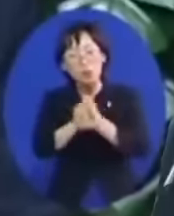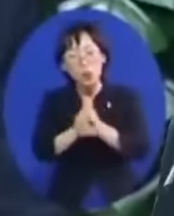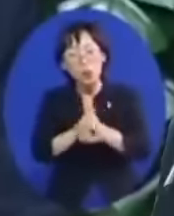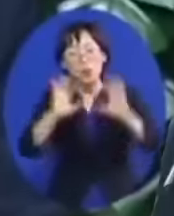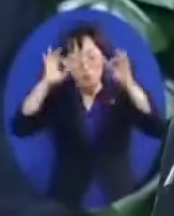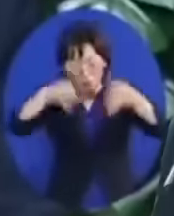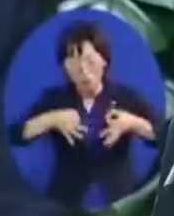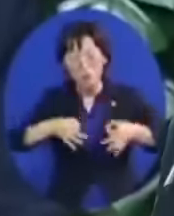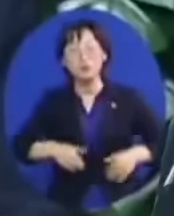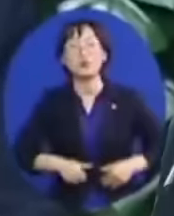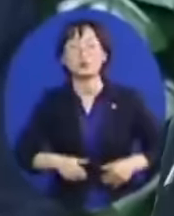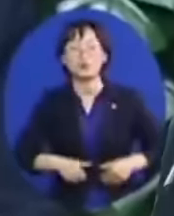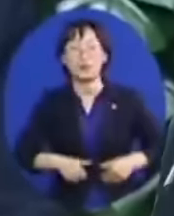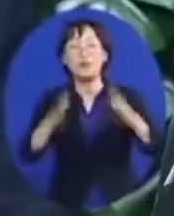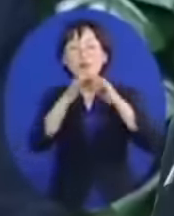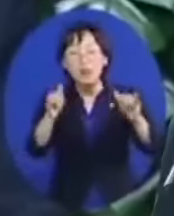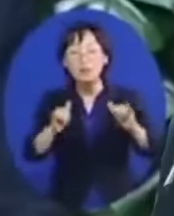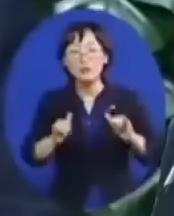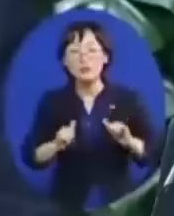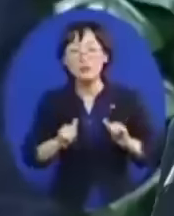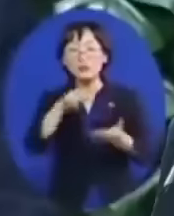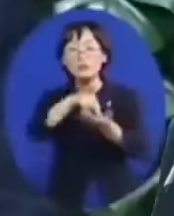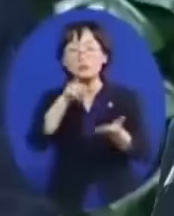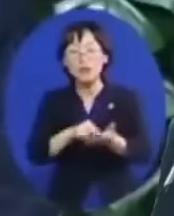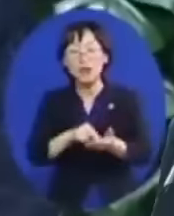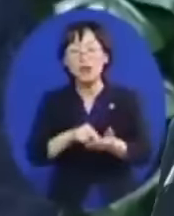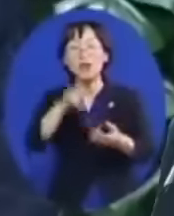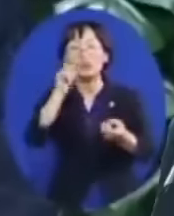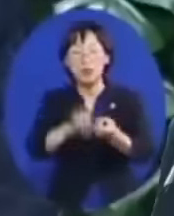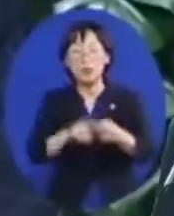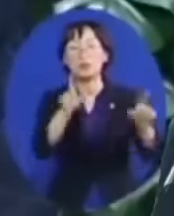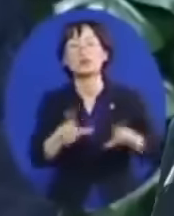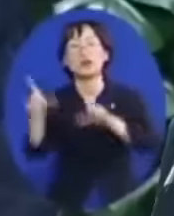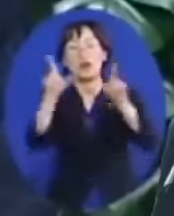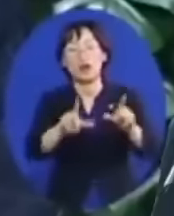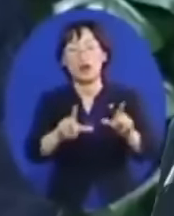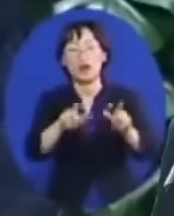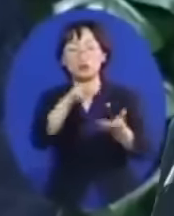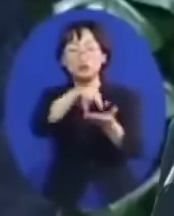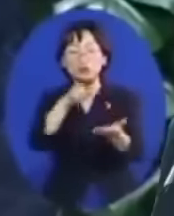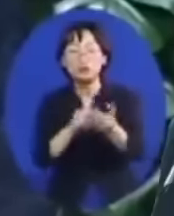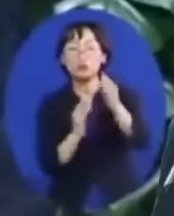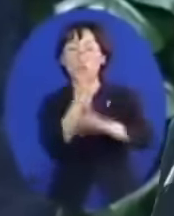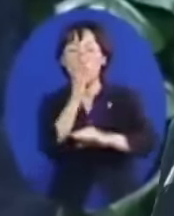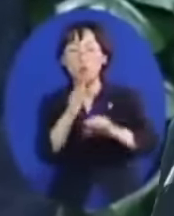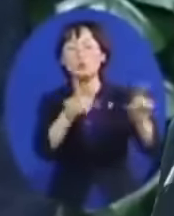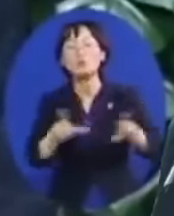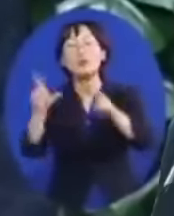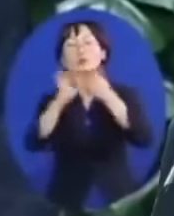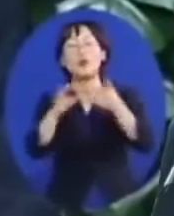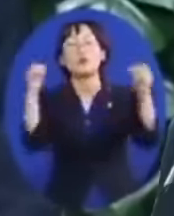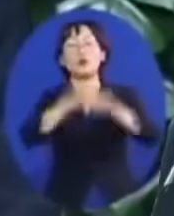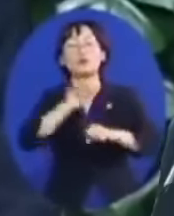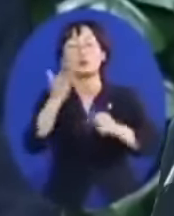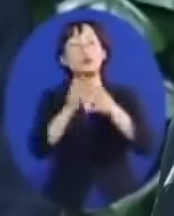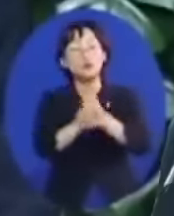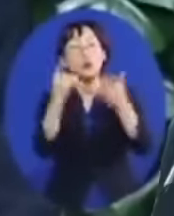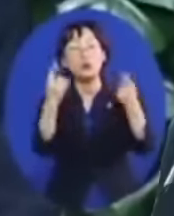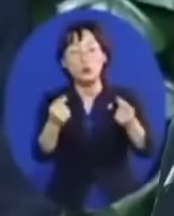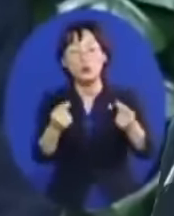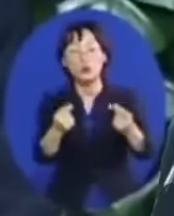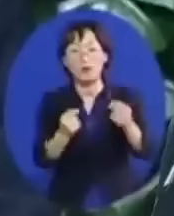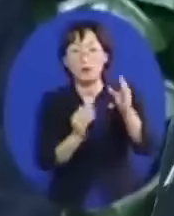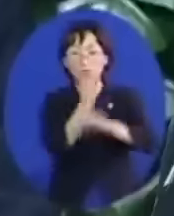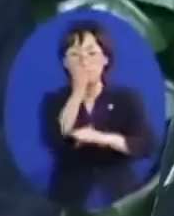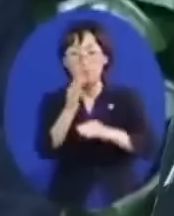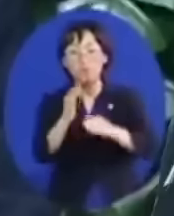알아야 되는 것입니다. 사람이 분수대로 살아야지 분수를 넘는 삶을 사면 망하는 것처럼 기도도 분수를 넘는